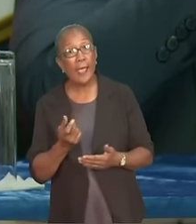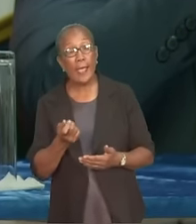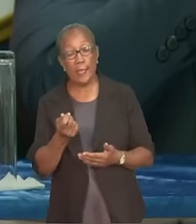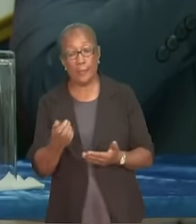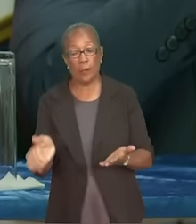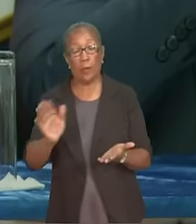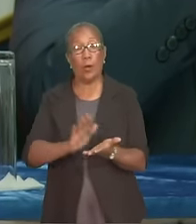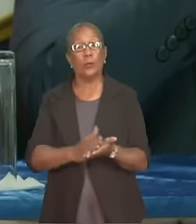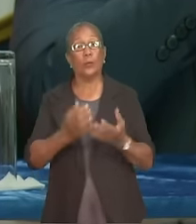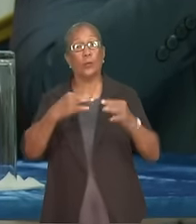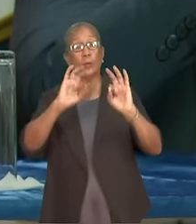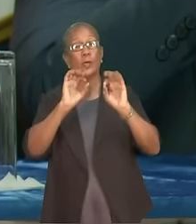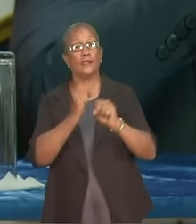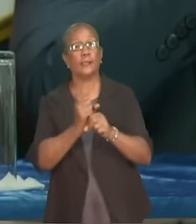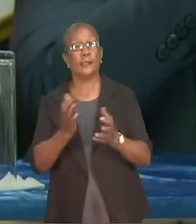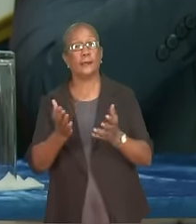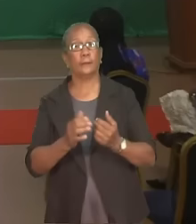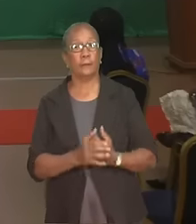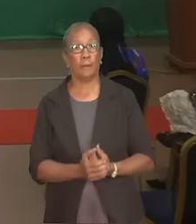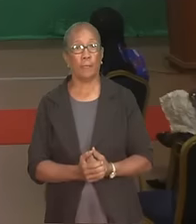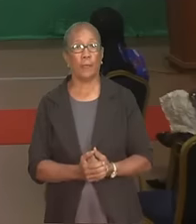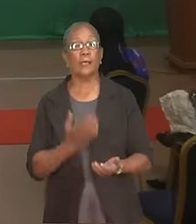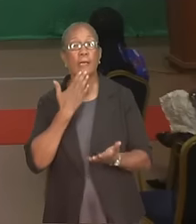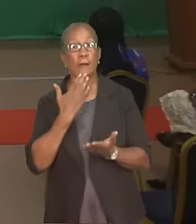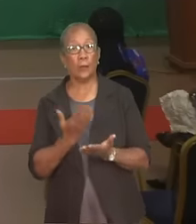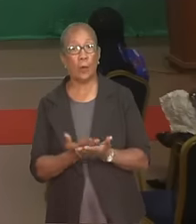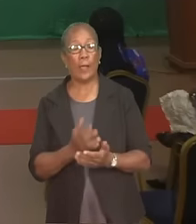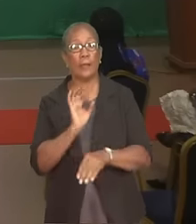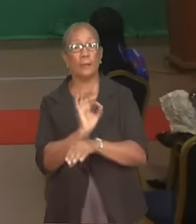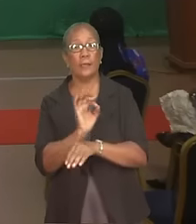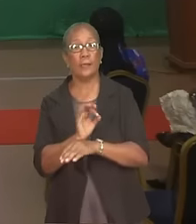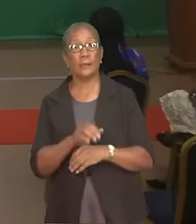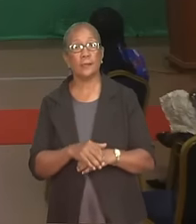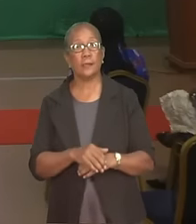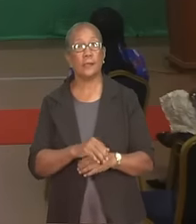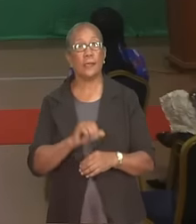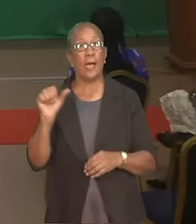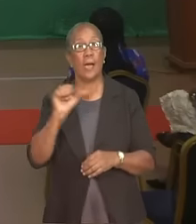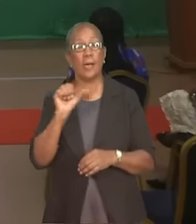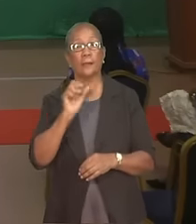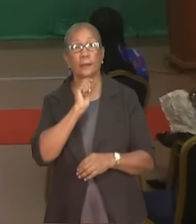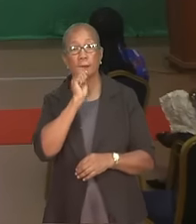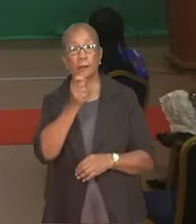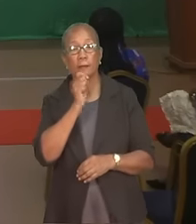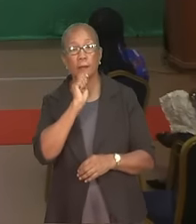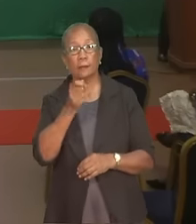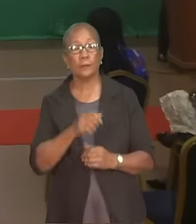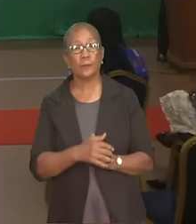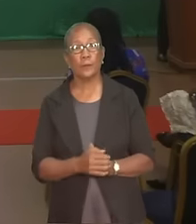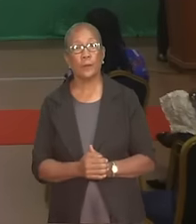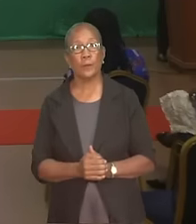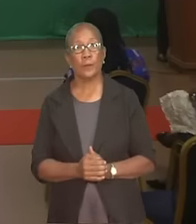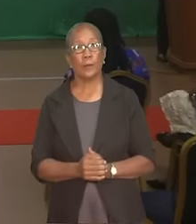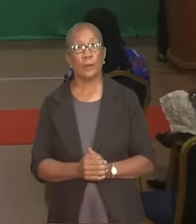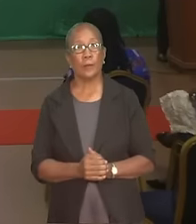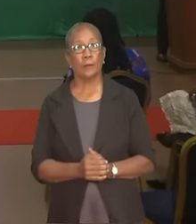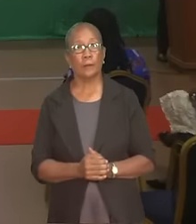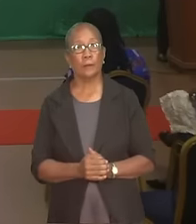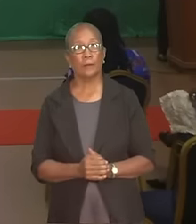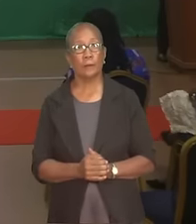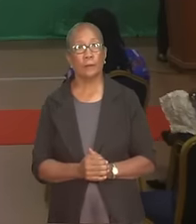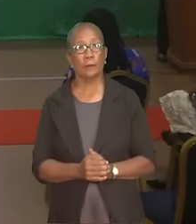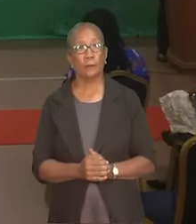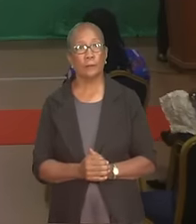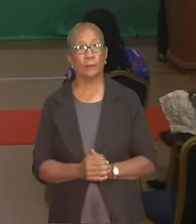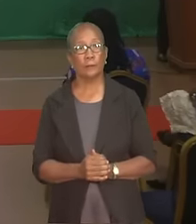herstellen. Ja, dank u wel, minister. De volgende verslaggever, alstublieft. Goedemiddag,